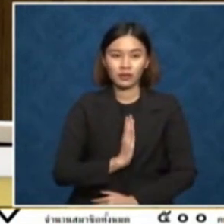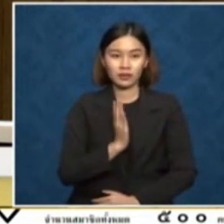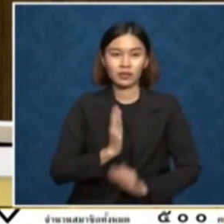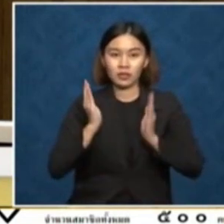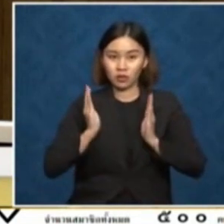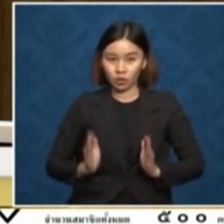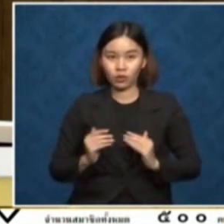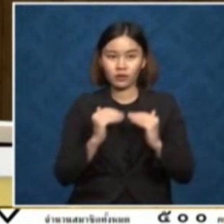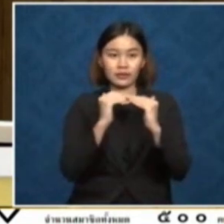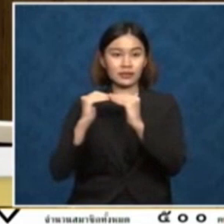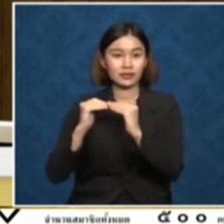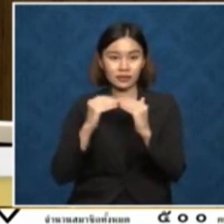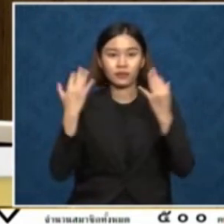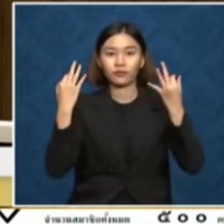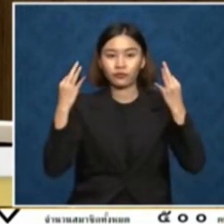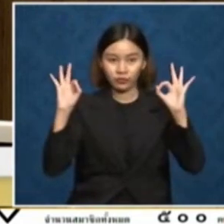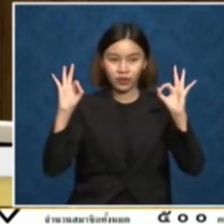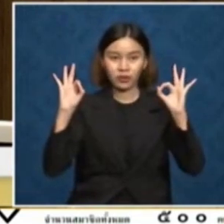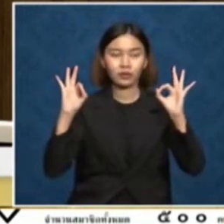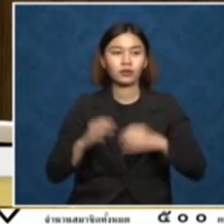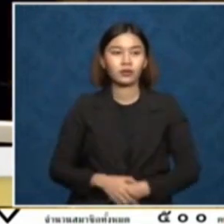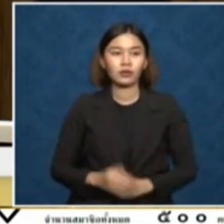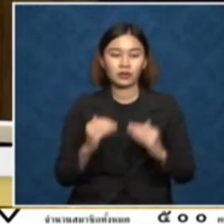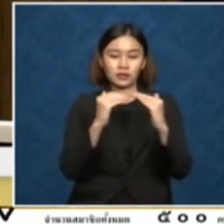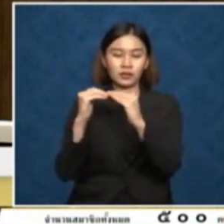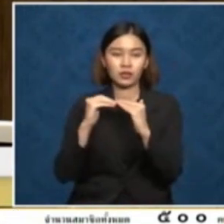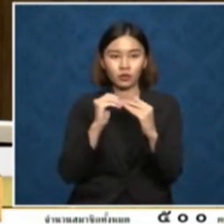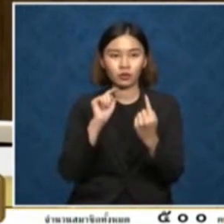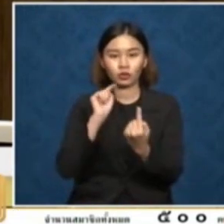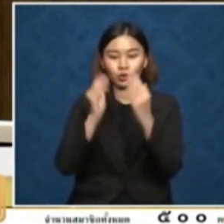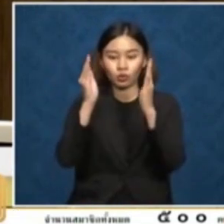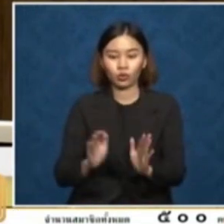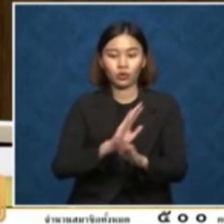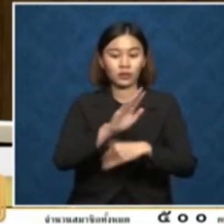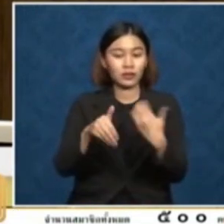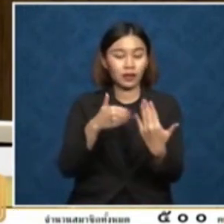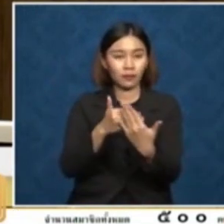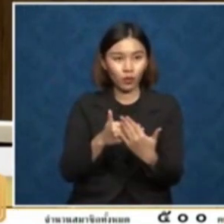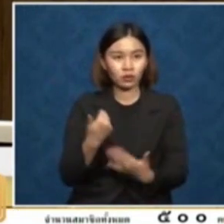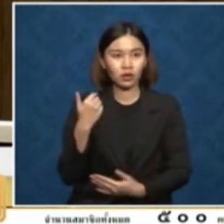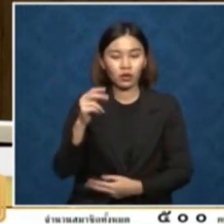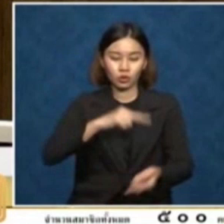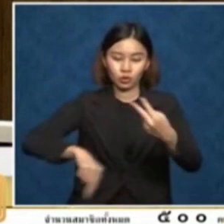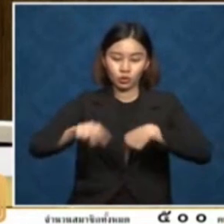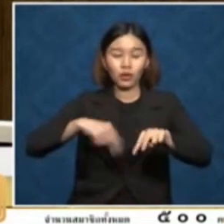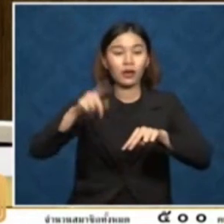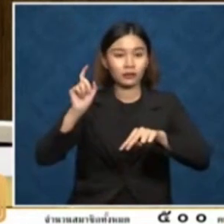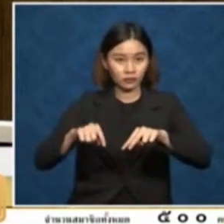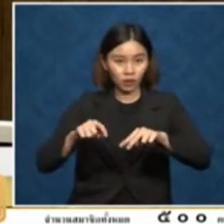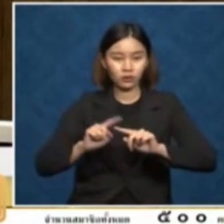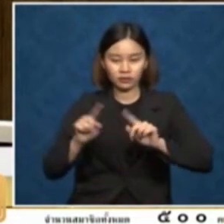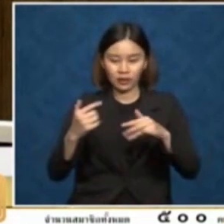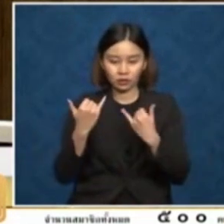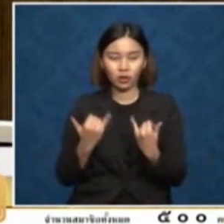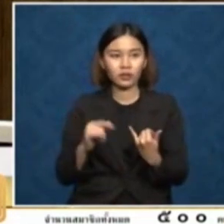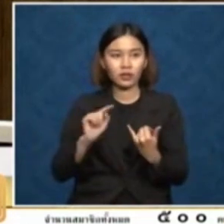ความเป็นมนุษย์สิทธิเสรีภาพและความเสมอภาคของบุคคลย่อมได้รับความคุ้มครองแ